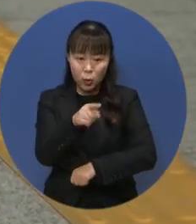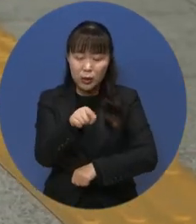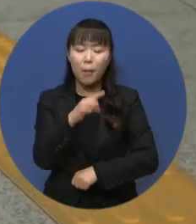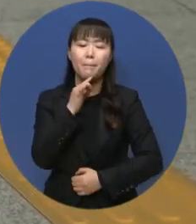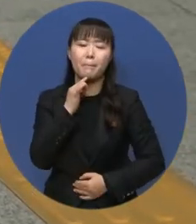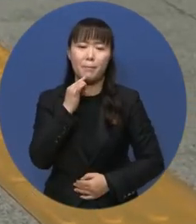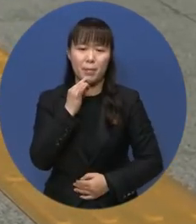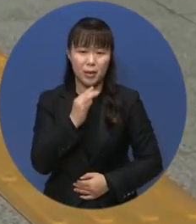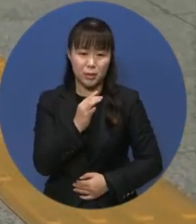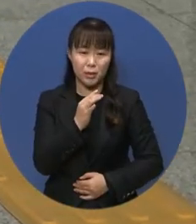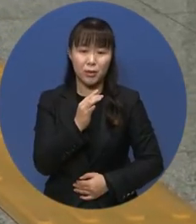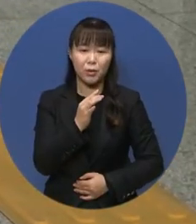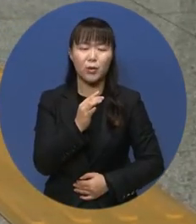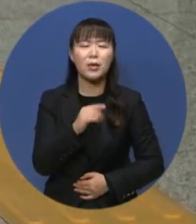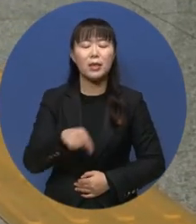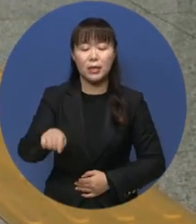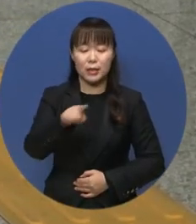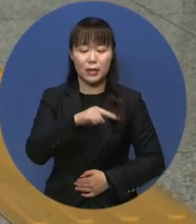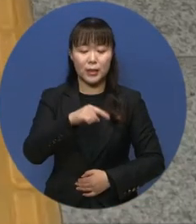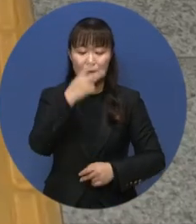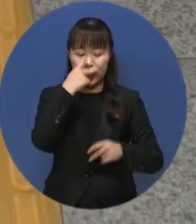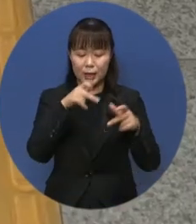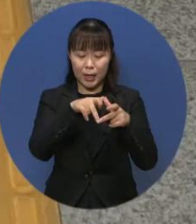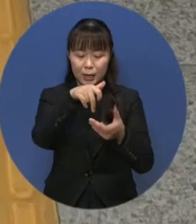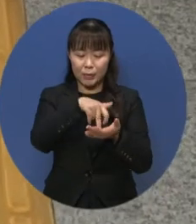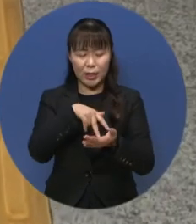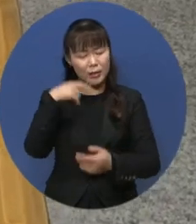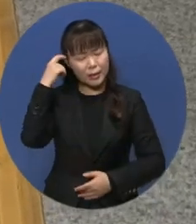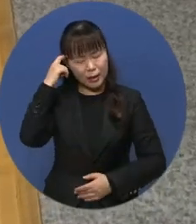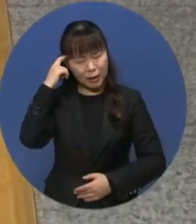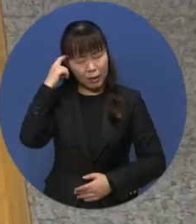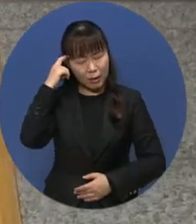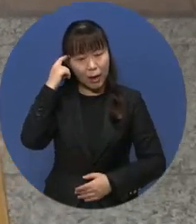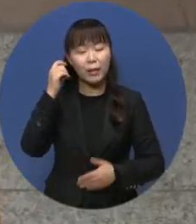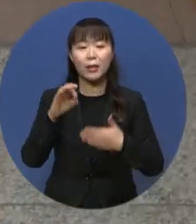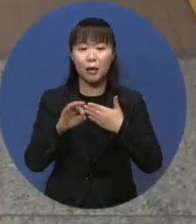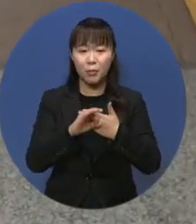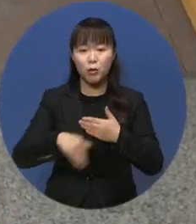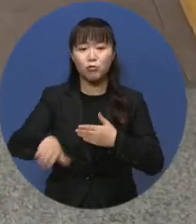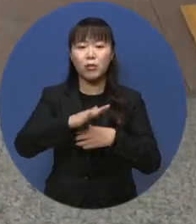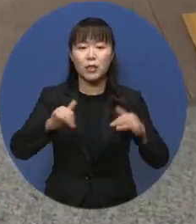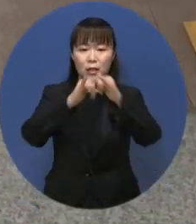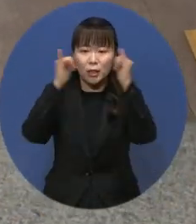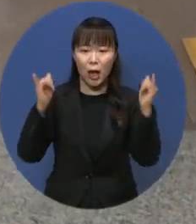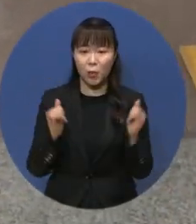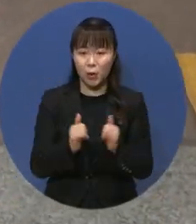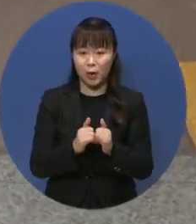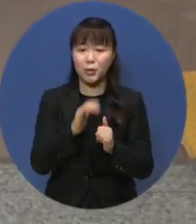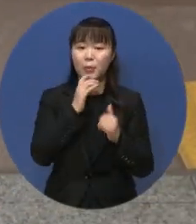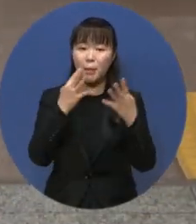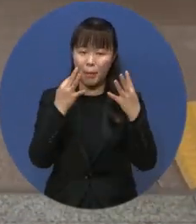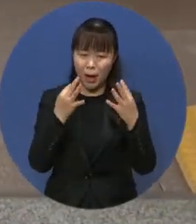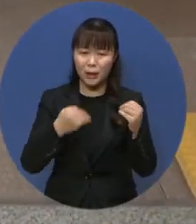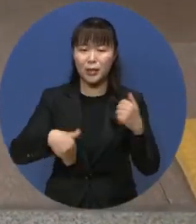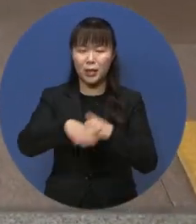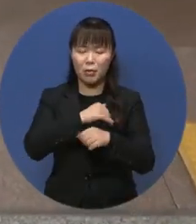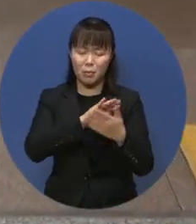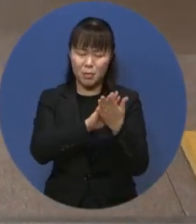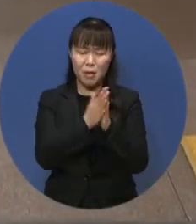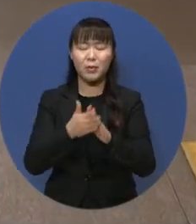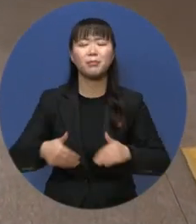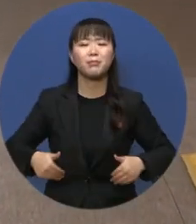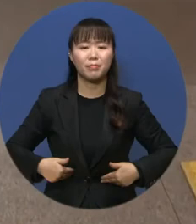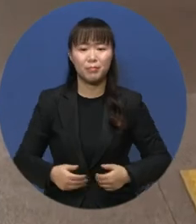한 가지만이라도 그들의 입장에서 생각해 볼 수 있다면 우리 사회의 많은 부분이 달라져야 할